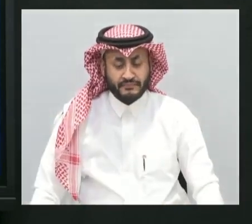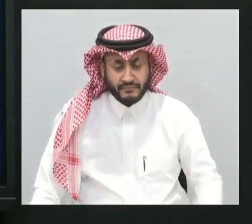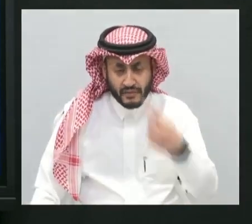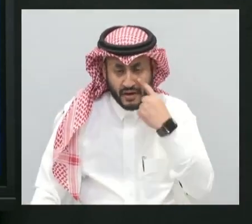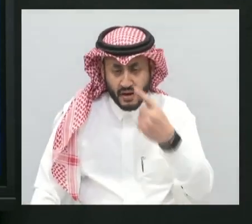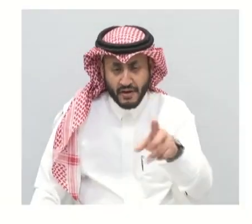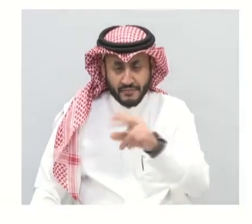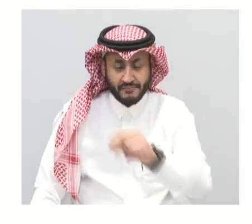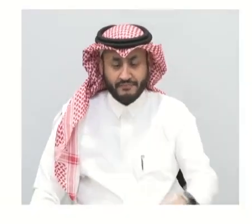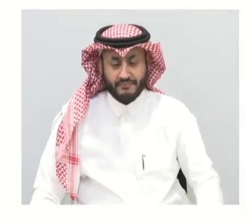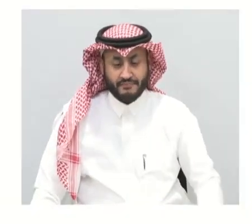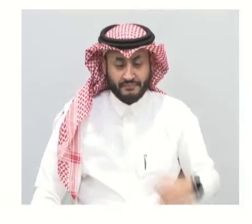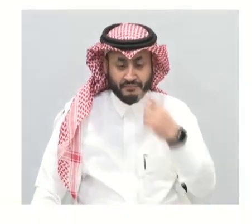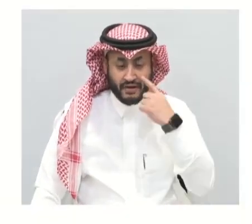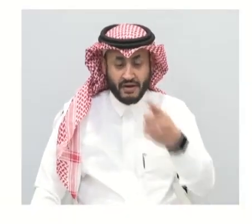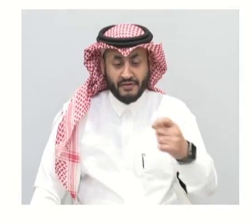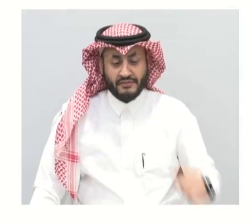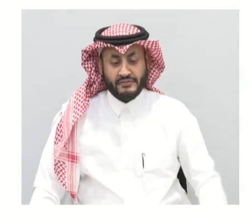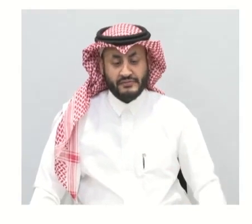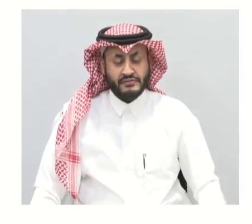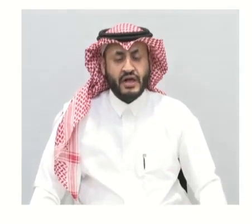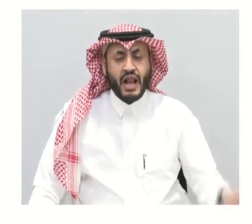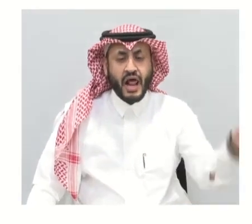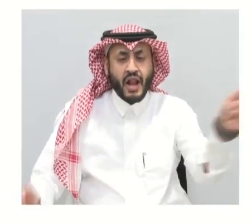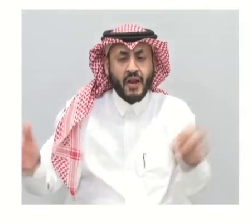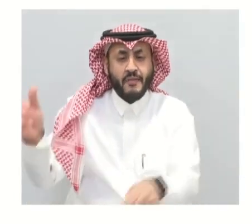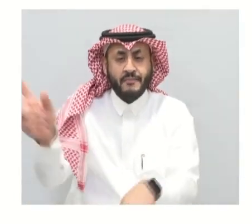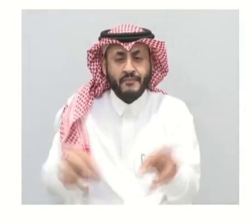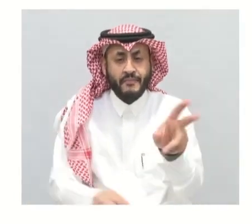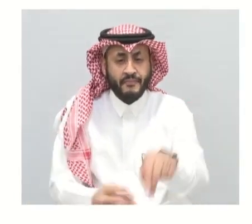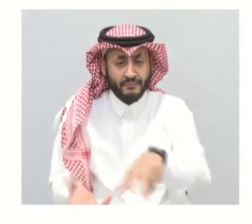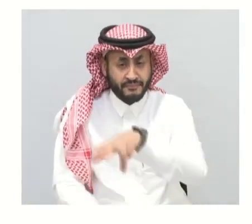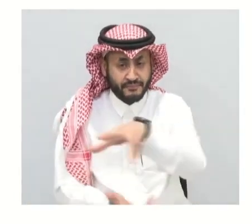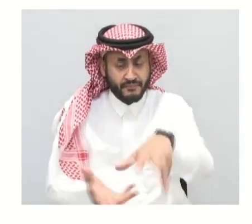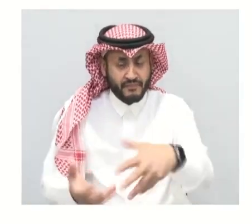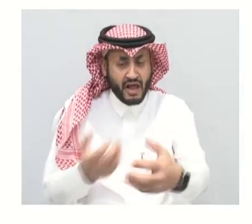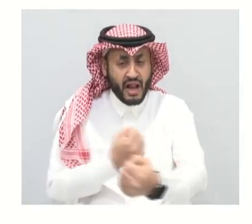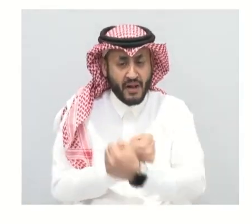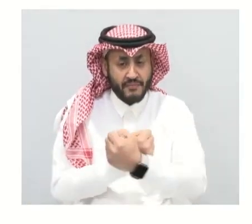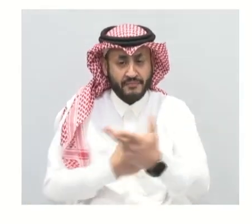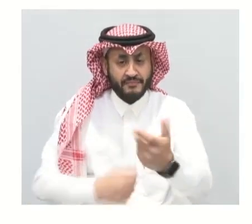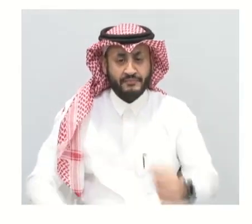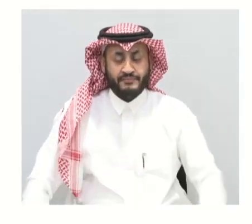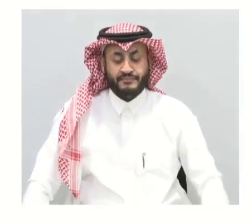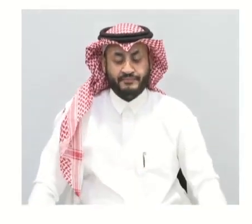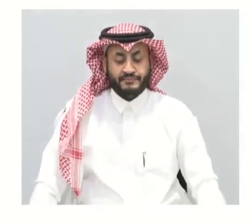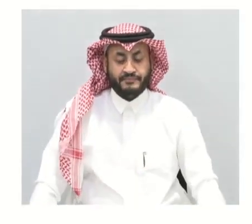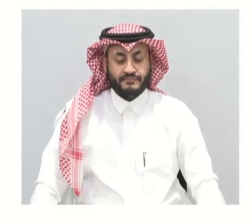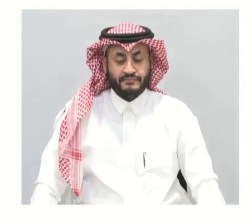امامكم عنوان درسنا هو موارد الارض والحفاظ عليها